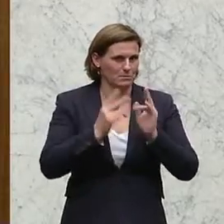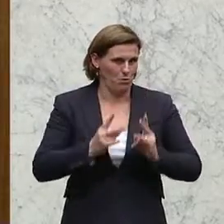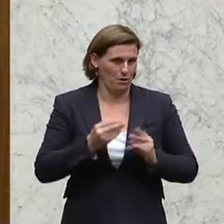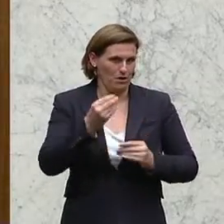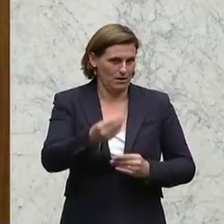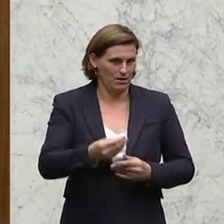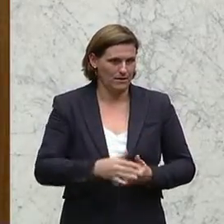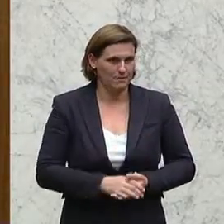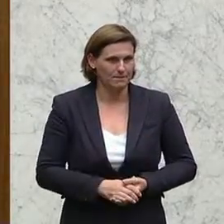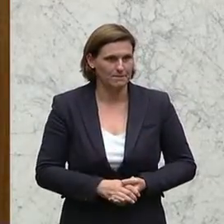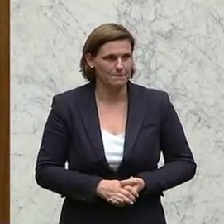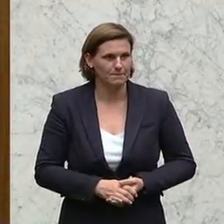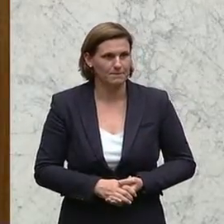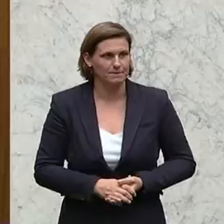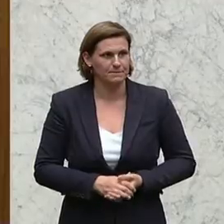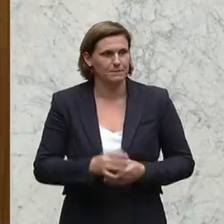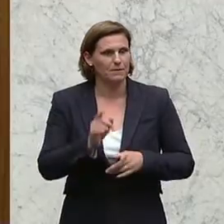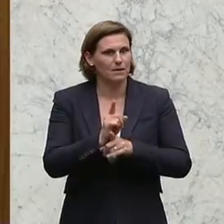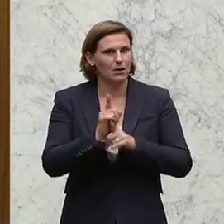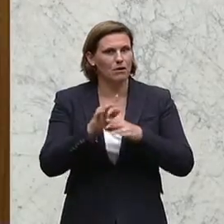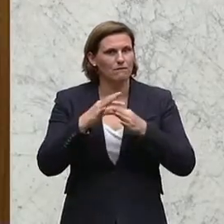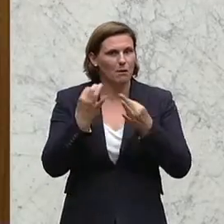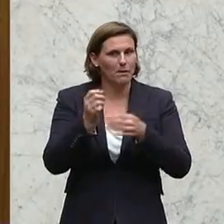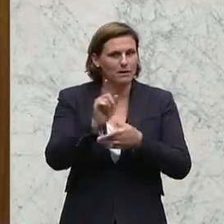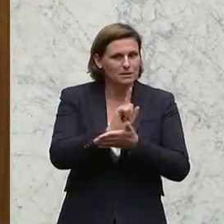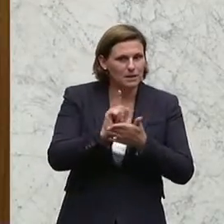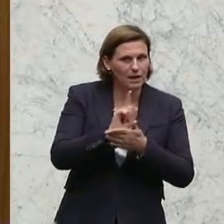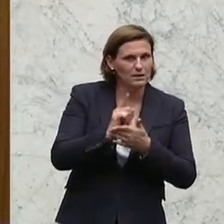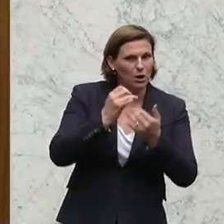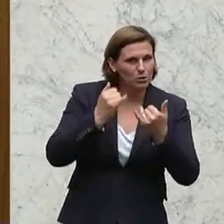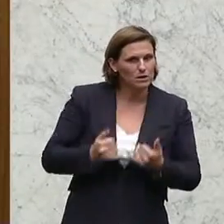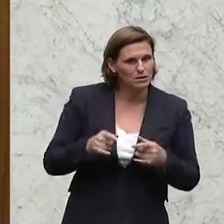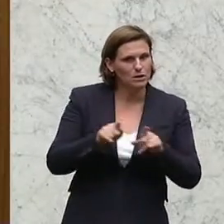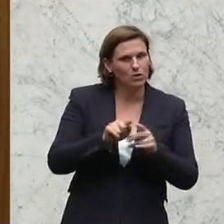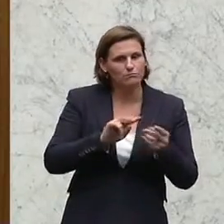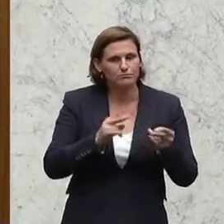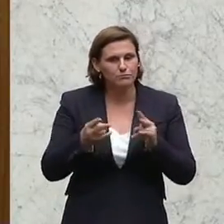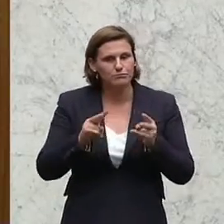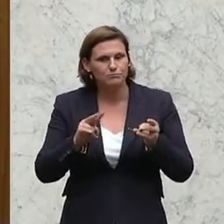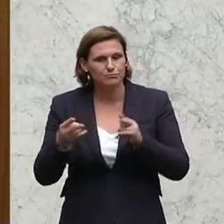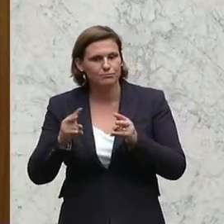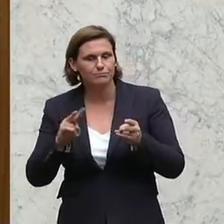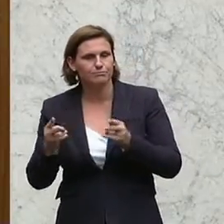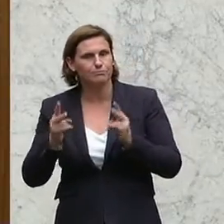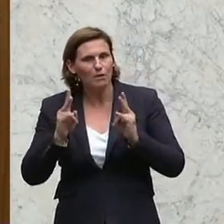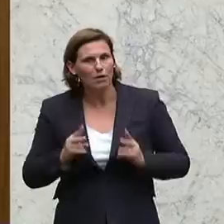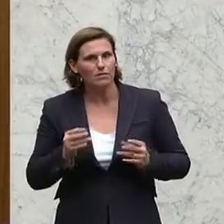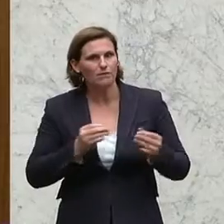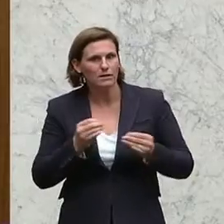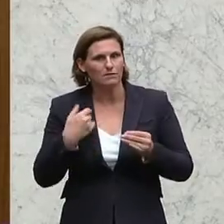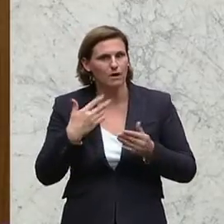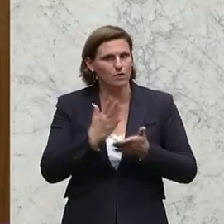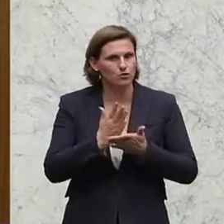ermöglicht. Abgesehen von der Familienzeit haben wir die flexiblere Wechselmöglichkeit, wie ja schon auch von der Kollegin